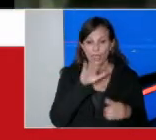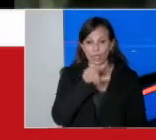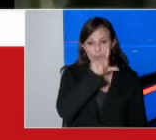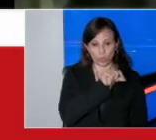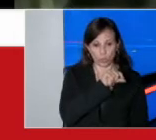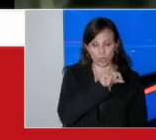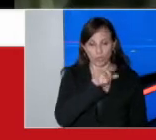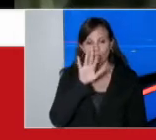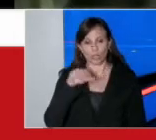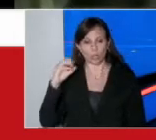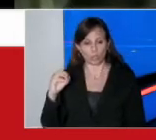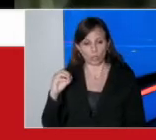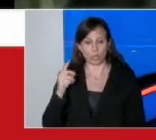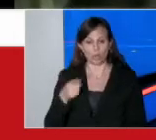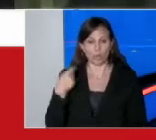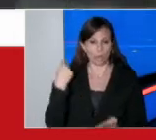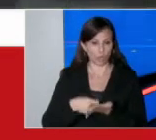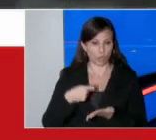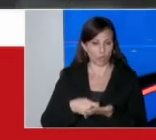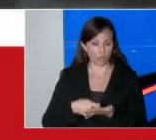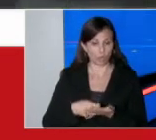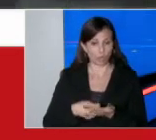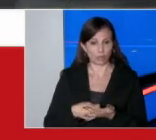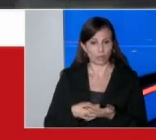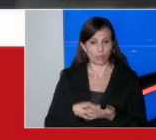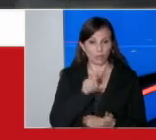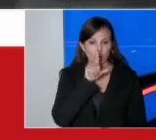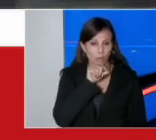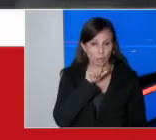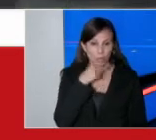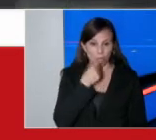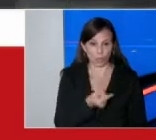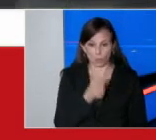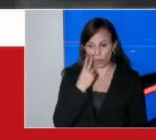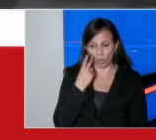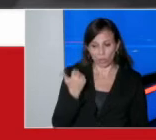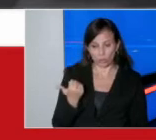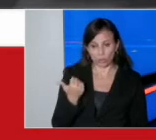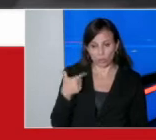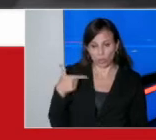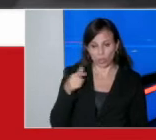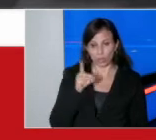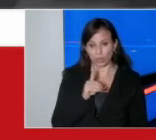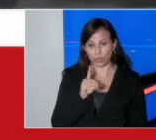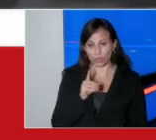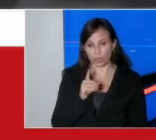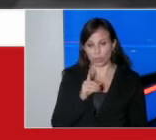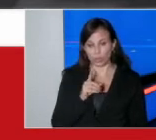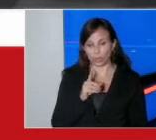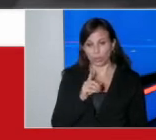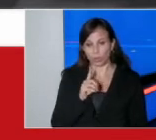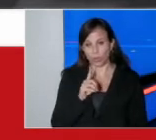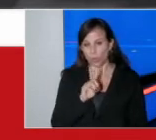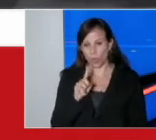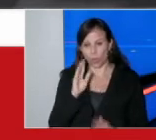סקוואר, כל מיני בעלי עניין ומשקיעים בתוך טוויטר, באו ואמרו, אנחנו רואים שג'ק דורסי לא כל כך בתוך הסיפור, זאת